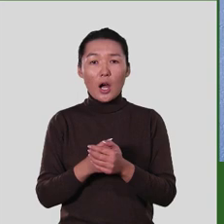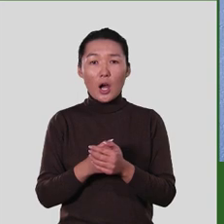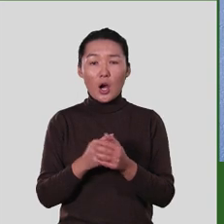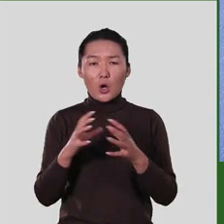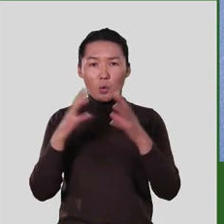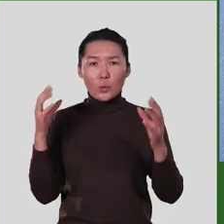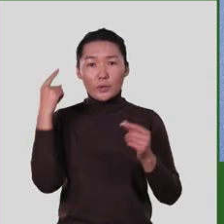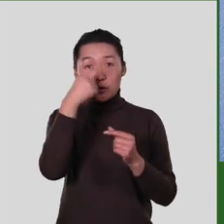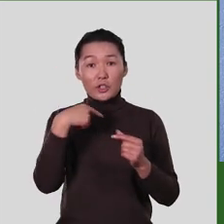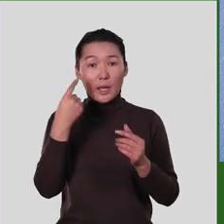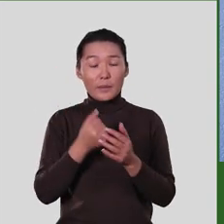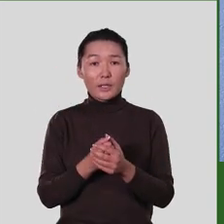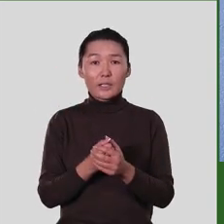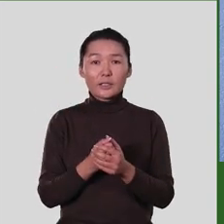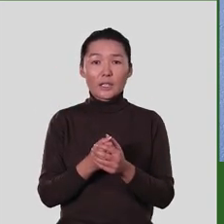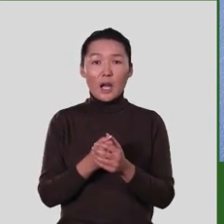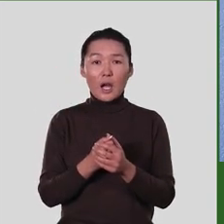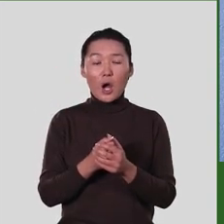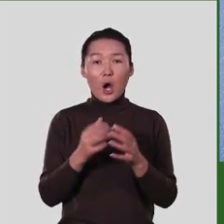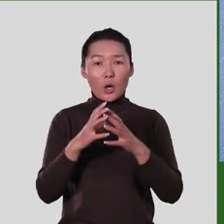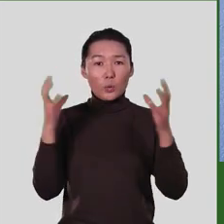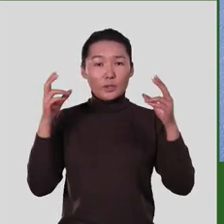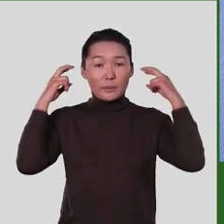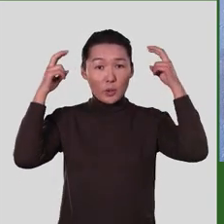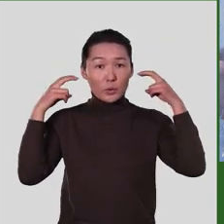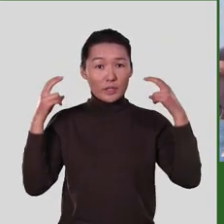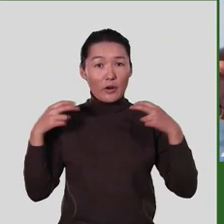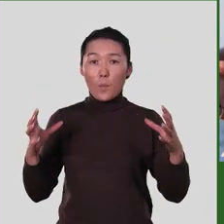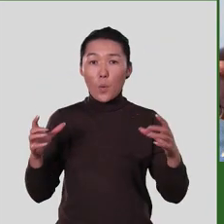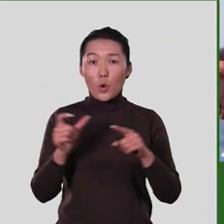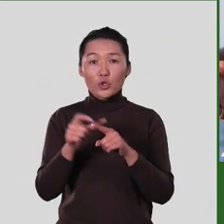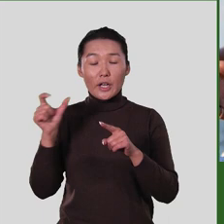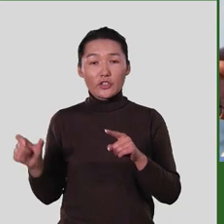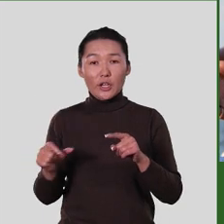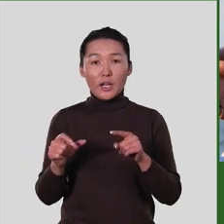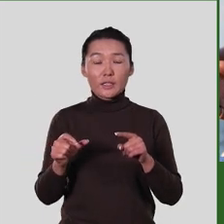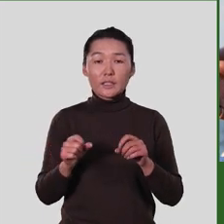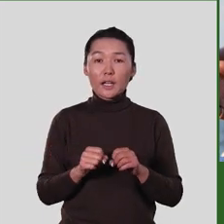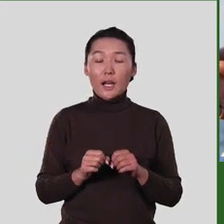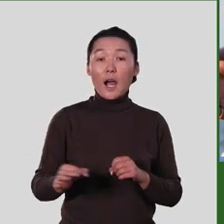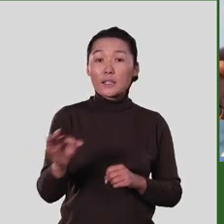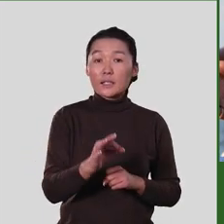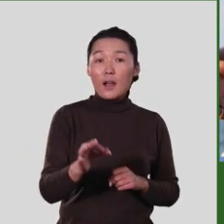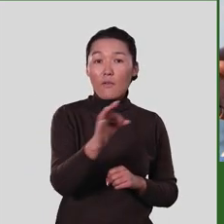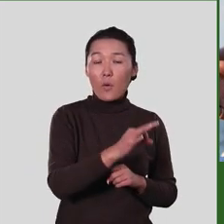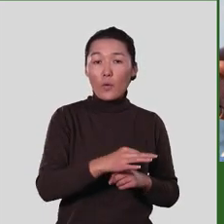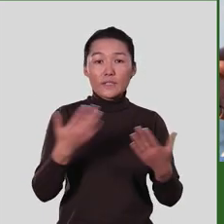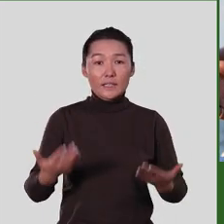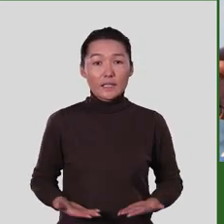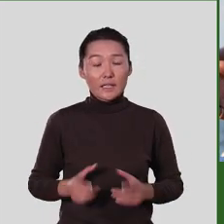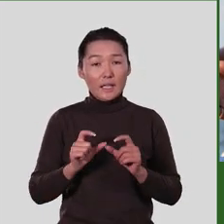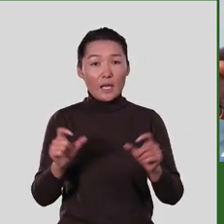и густыми черными курчавыми волосами. Но большая часть островов заселена